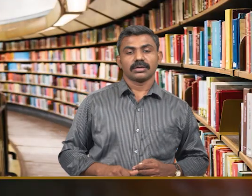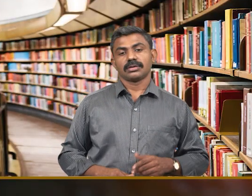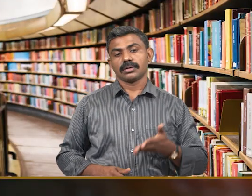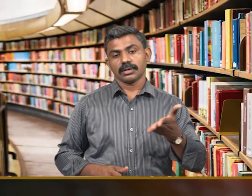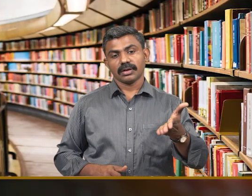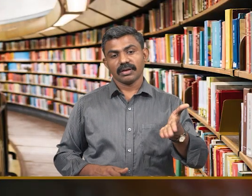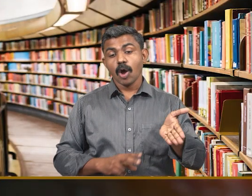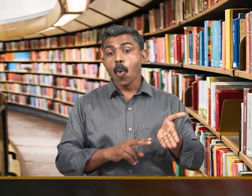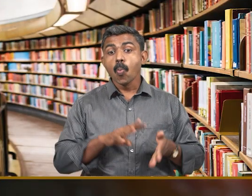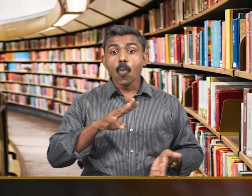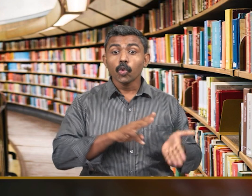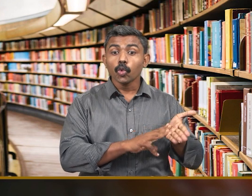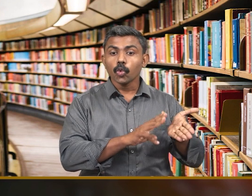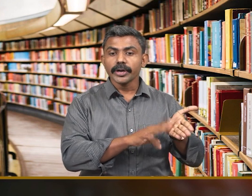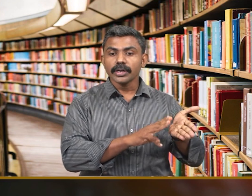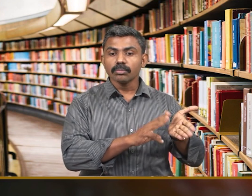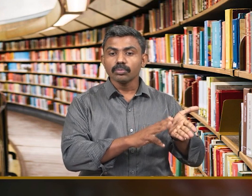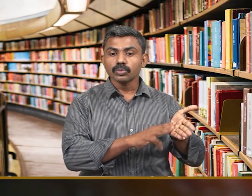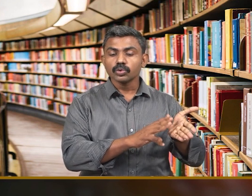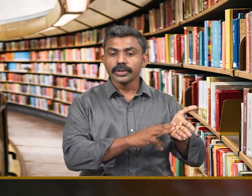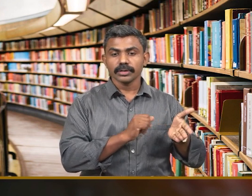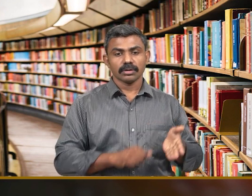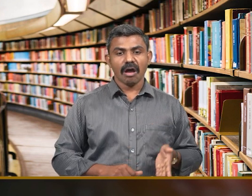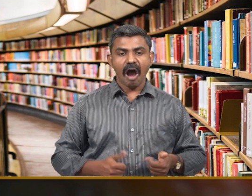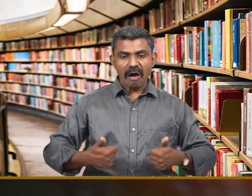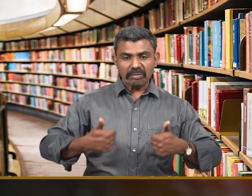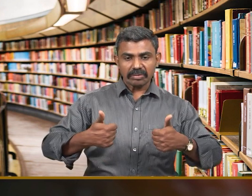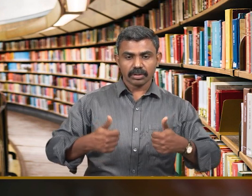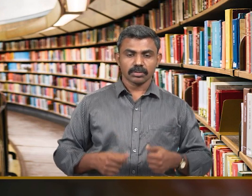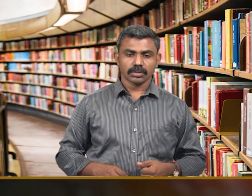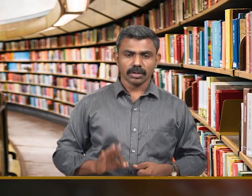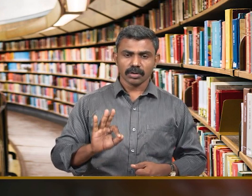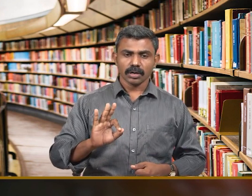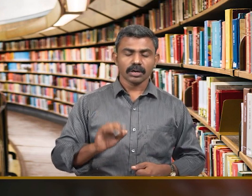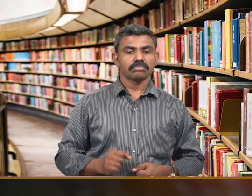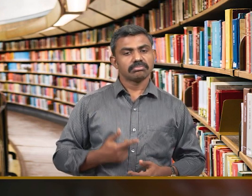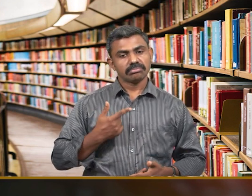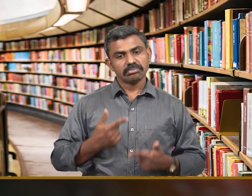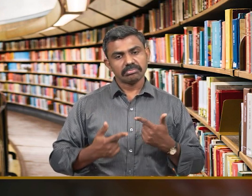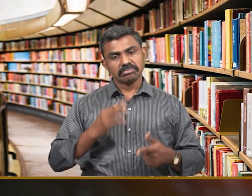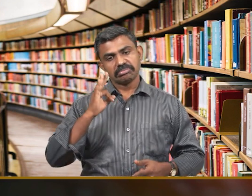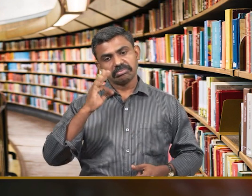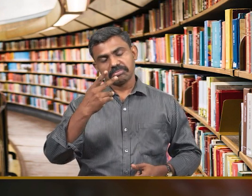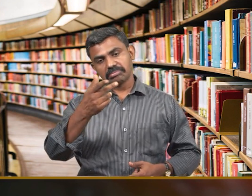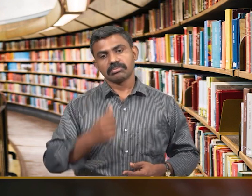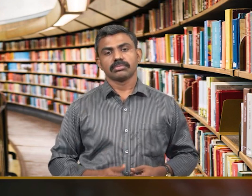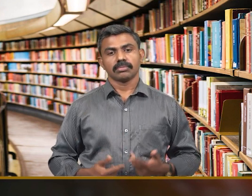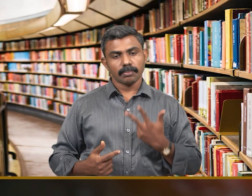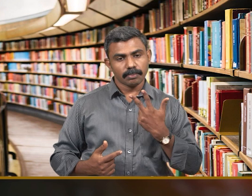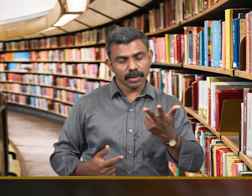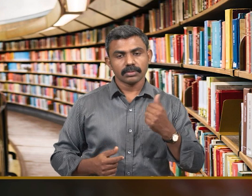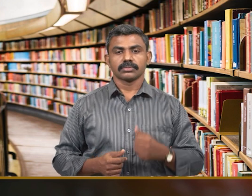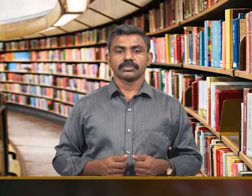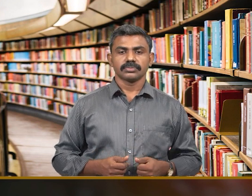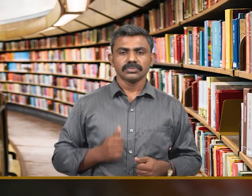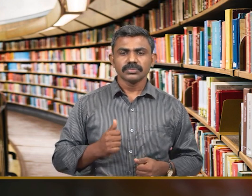அப்படின்னா பெனிட்டோ முசோலினி. யார்? பெனிட்டோ முசோலினி. இவர் தான் உள்ளே வர்றாங்க. ஸோ இவர் வந்து என்ன செய்கிறாரு, இப்போ